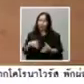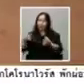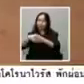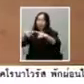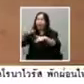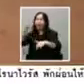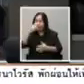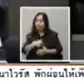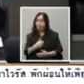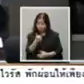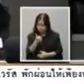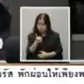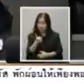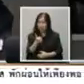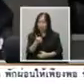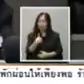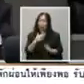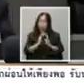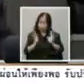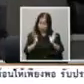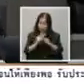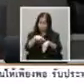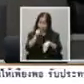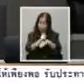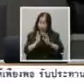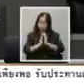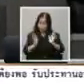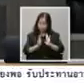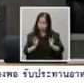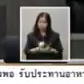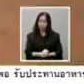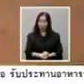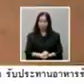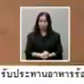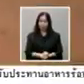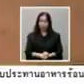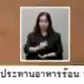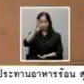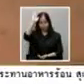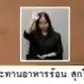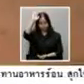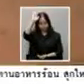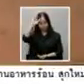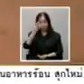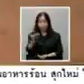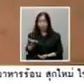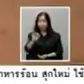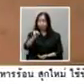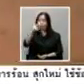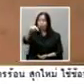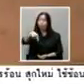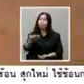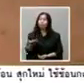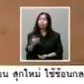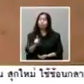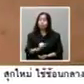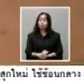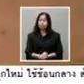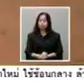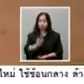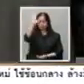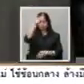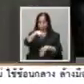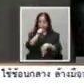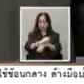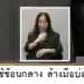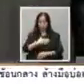ครับพอแล้วครับ นะครับ พอเข้าใจแล้ว ขอบคุณมากครับท่านประธานนะขอบพระคุณครับ ท่านจุลพันธ์ประท้วงครับเชิญครับ ท่านประธานที่เคารพ